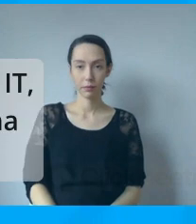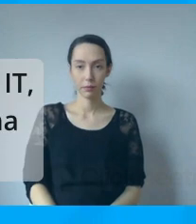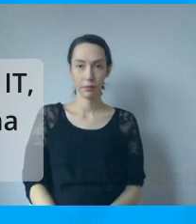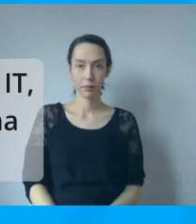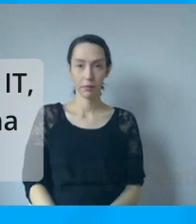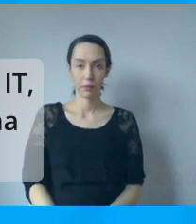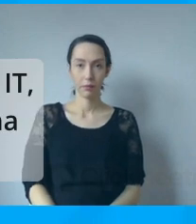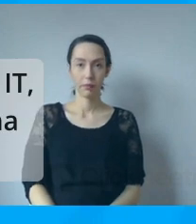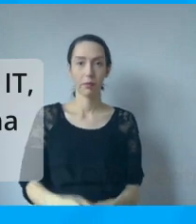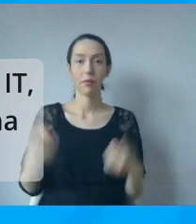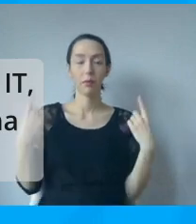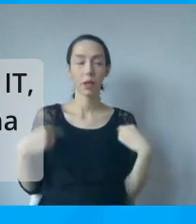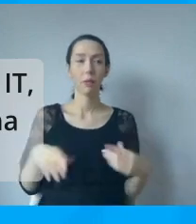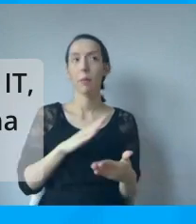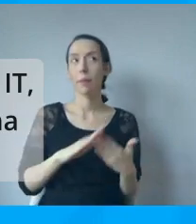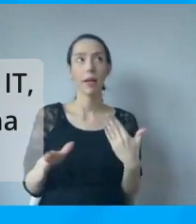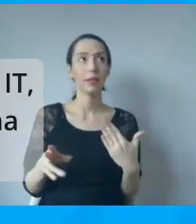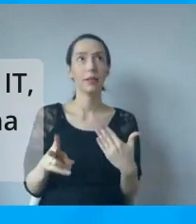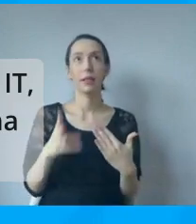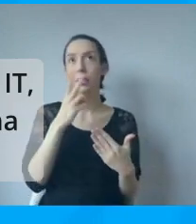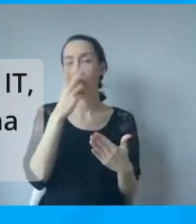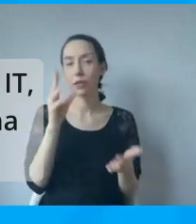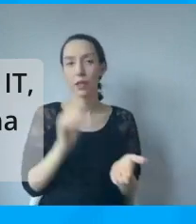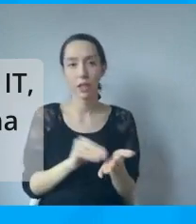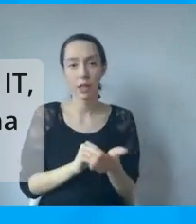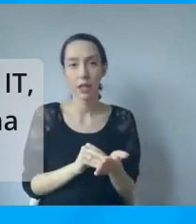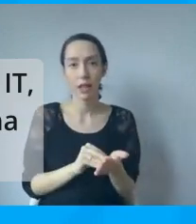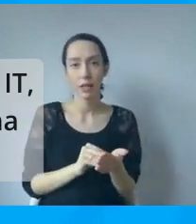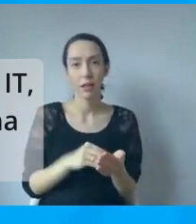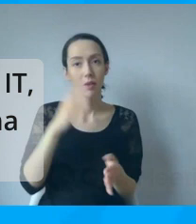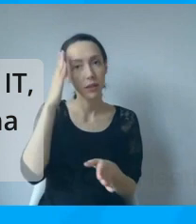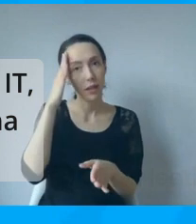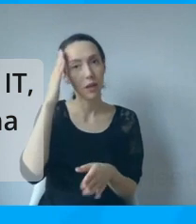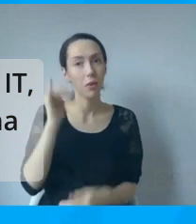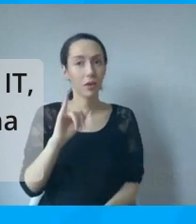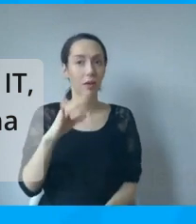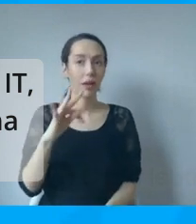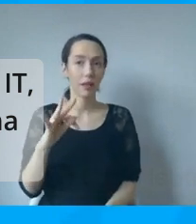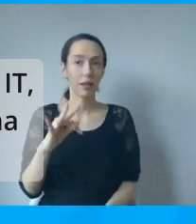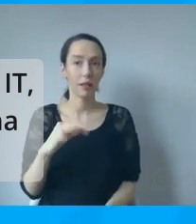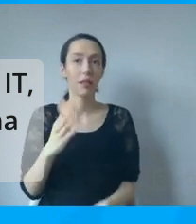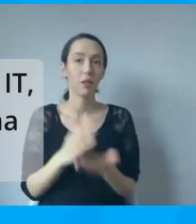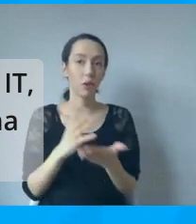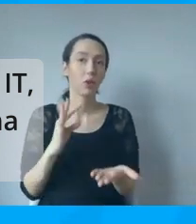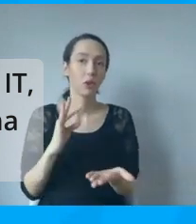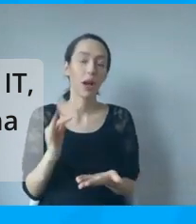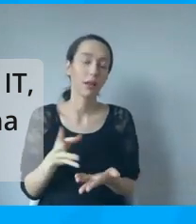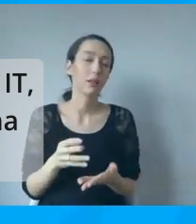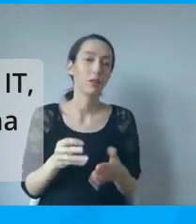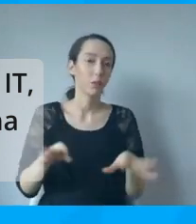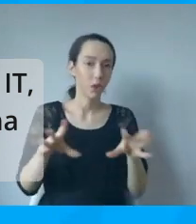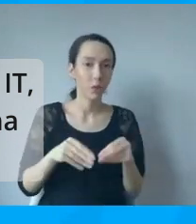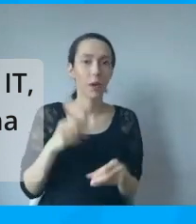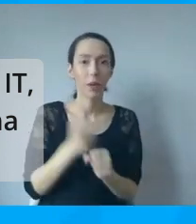Bo osoby bez doświadczenia, ale z jakąś tam znajomością IT jak najbardziej zatrudniamy właśnie na